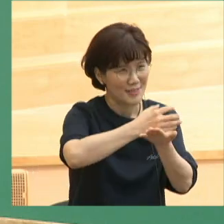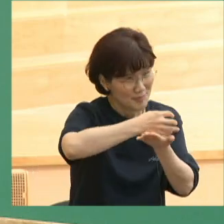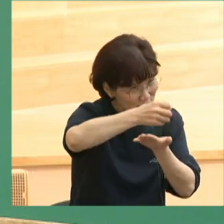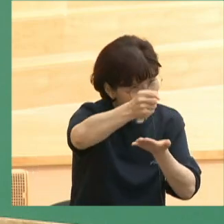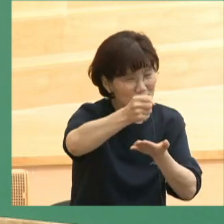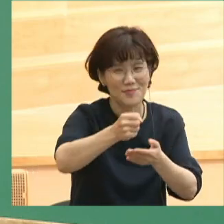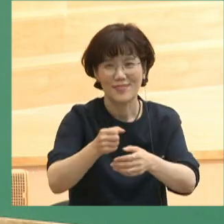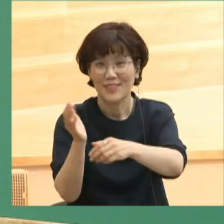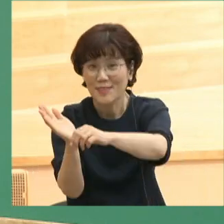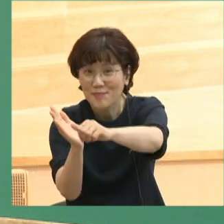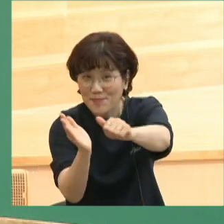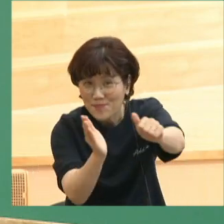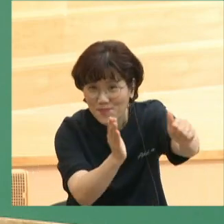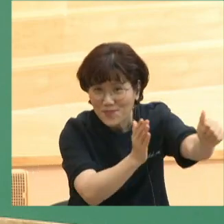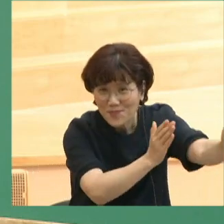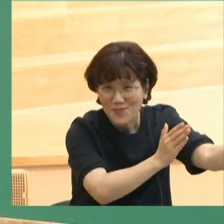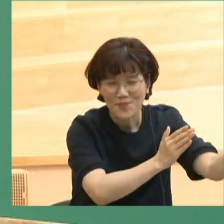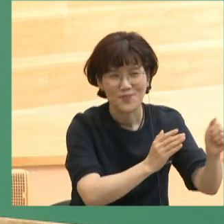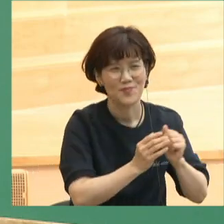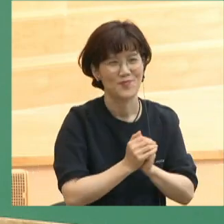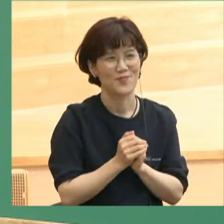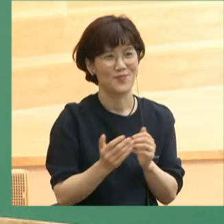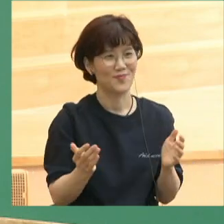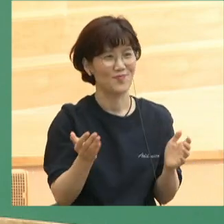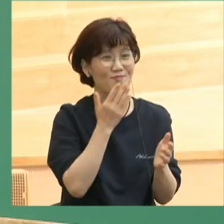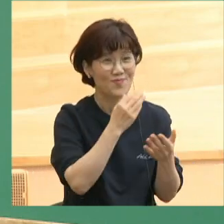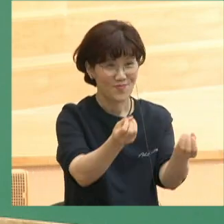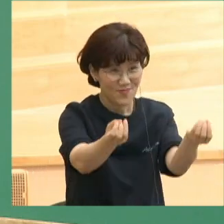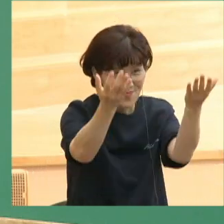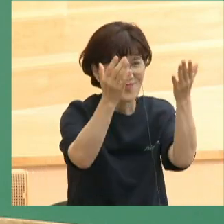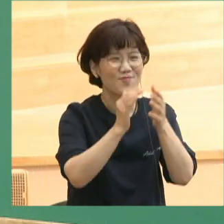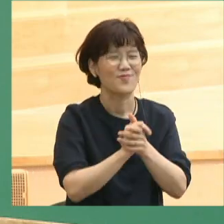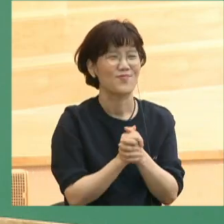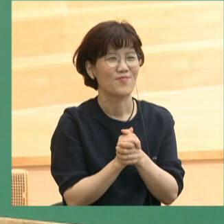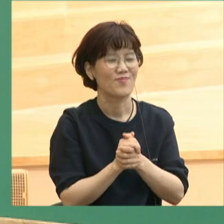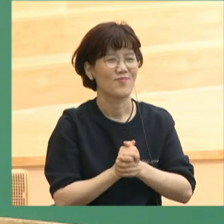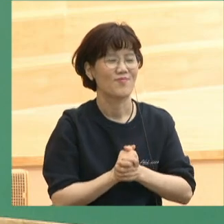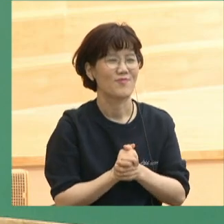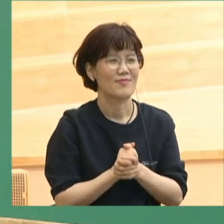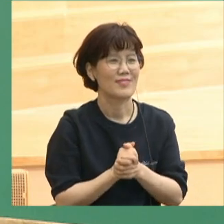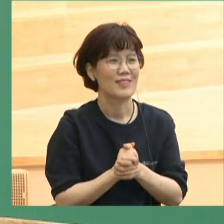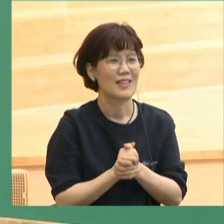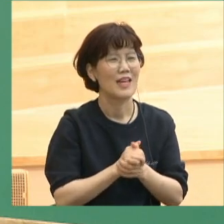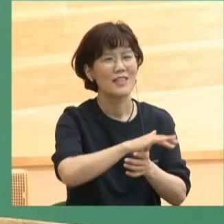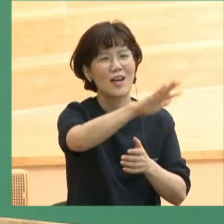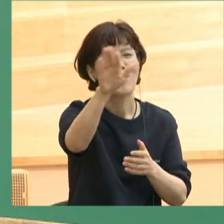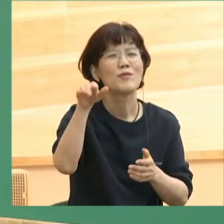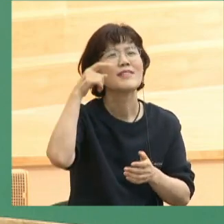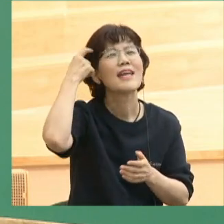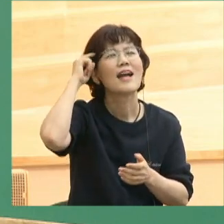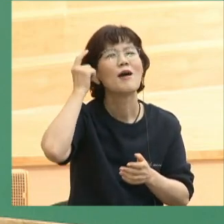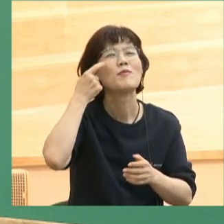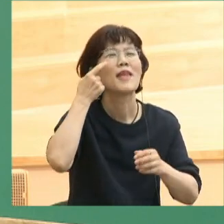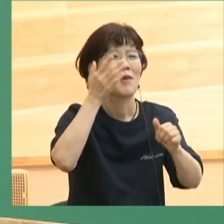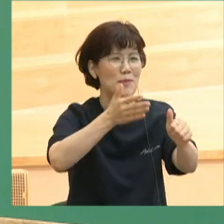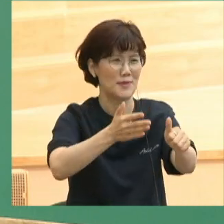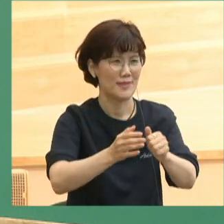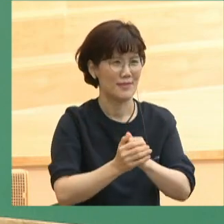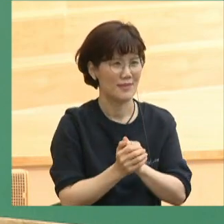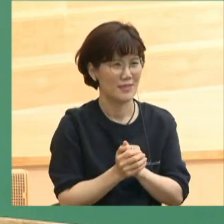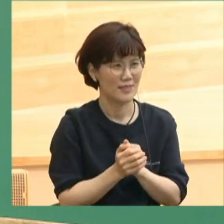있기를 주 예수 이름으로 축원합니다. 아멘. 축원합니다. 아멘. 그런데 여러분 생각해 보십시오. 또